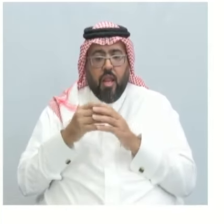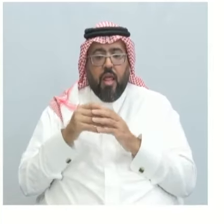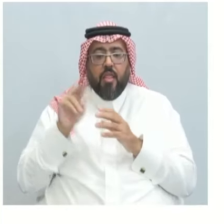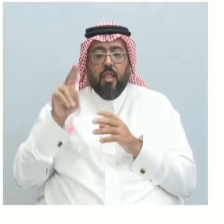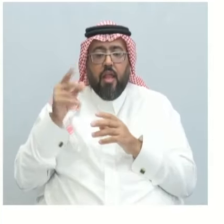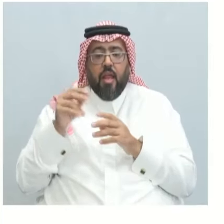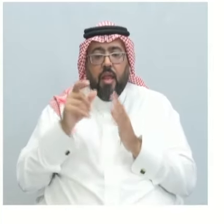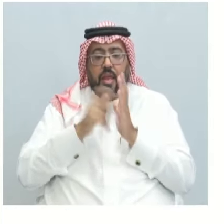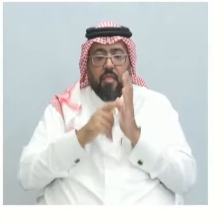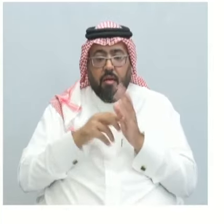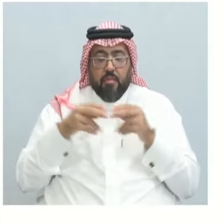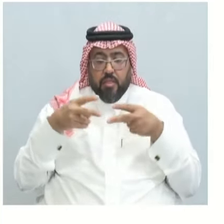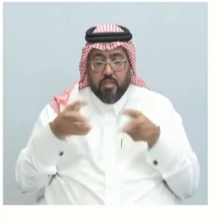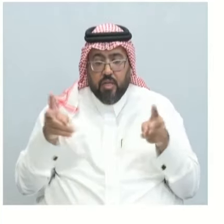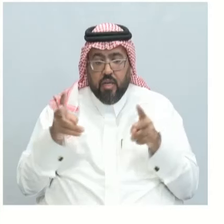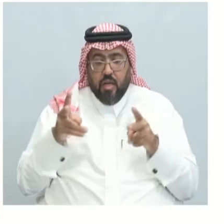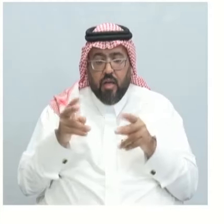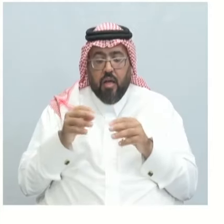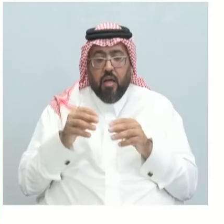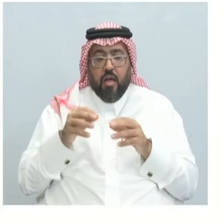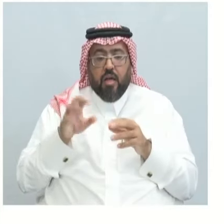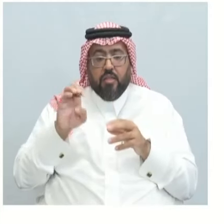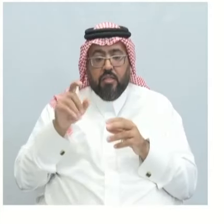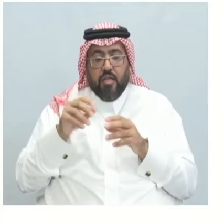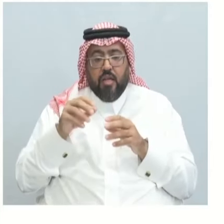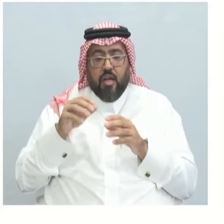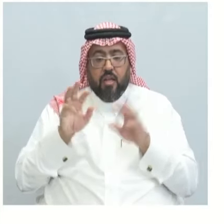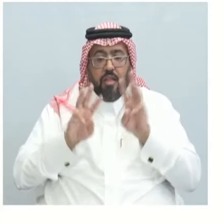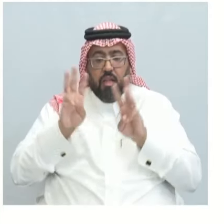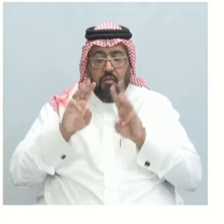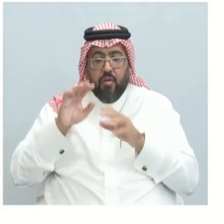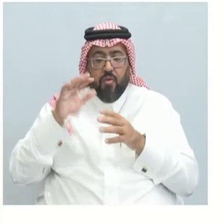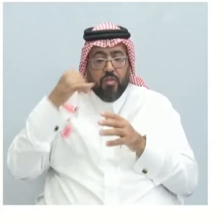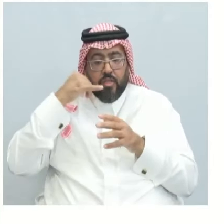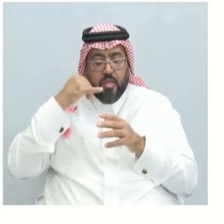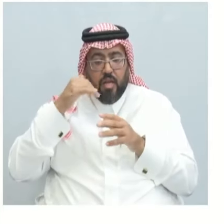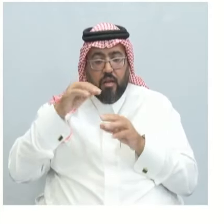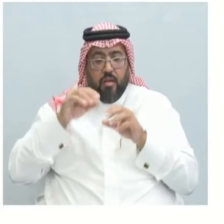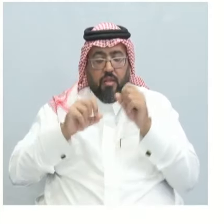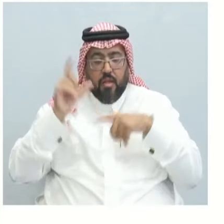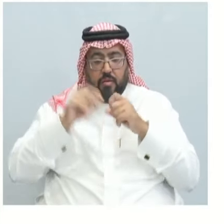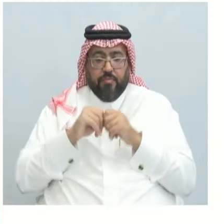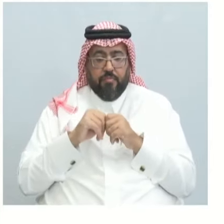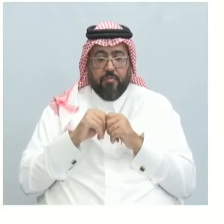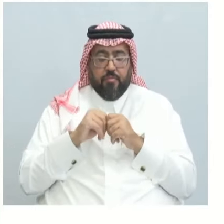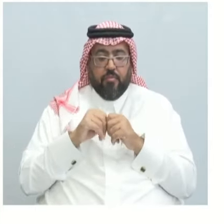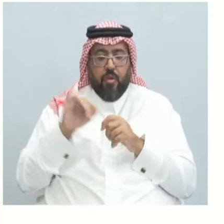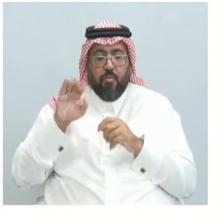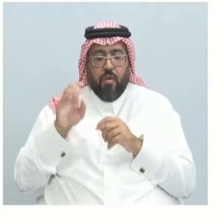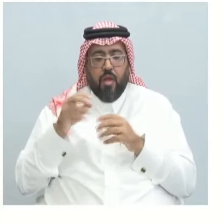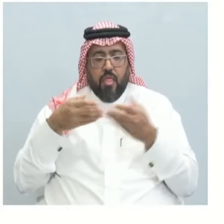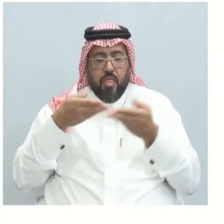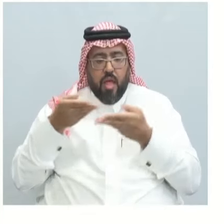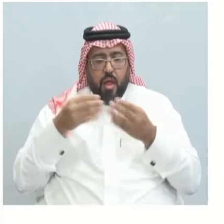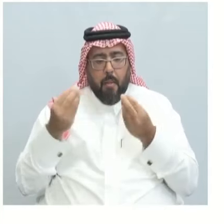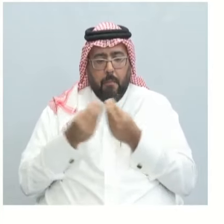تتعلق بنظام التشغيل او الاجهزه الطرفيه او الشبكه والاتصال بالانترنت والتي يمكن التعامل